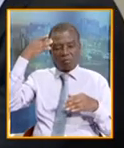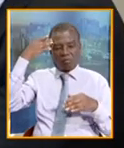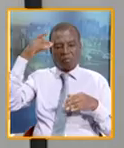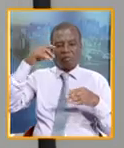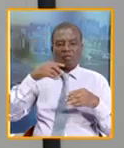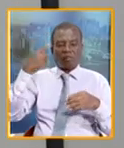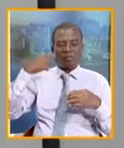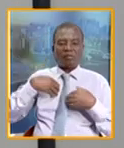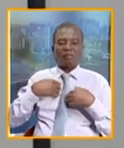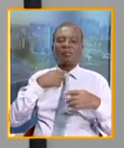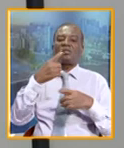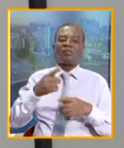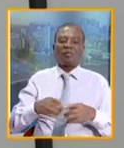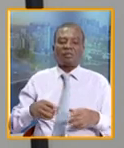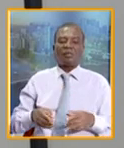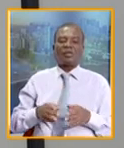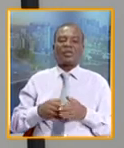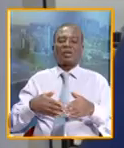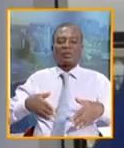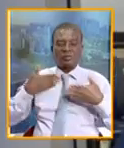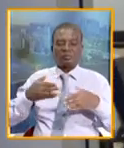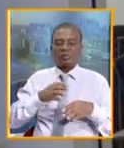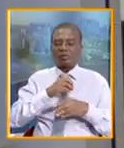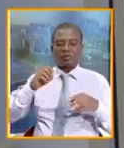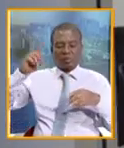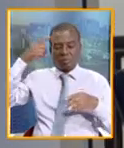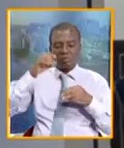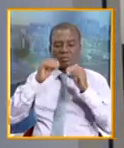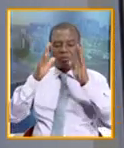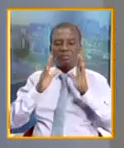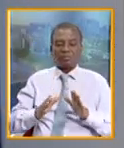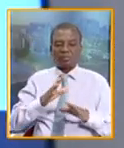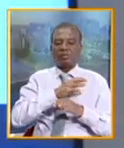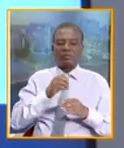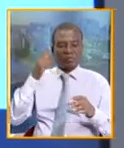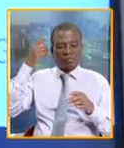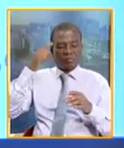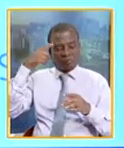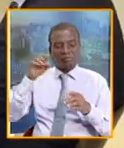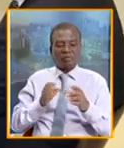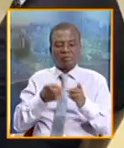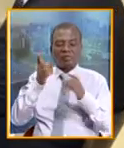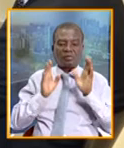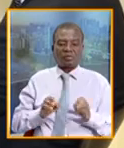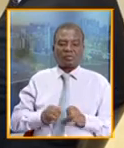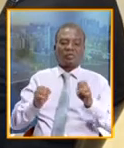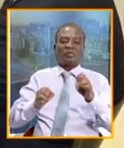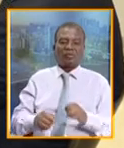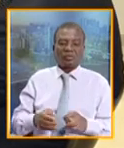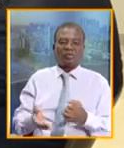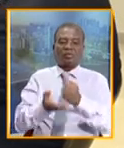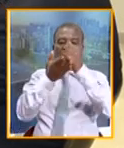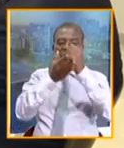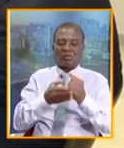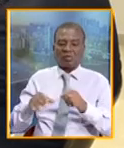Bakayoko a pour sa part exprimé la gratitude du gouvernement ivoirien au FMI et à sa directrice pour ses efforts d'accompagnement qui ont été